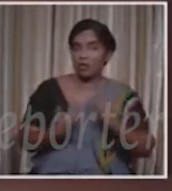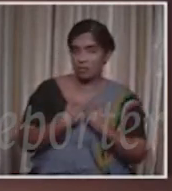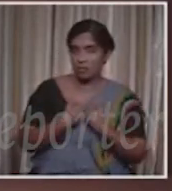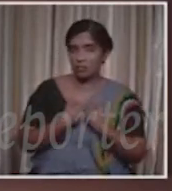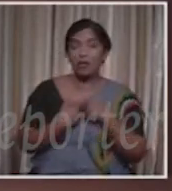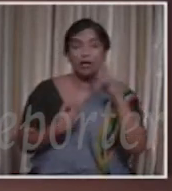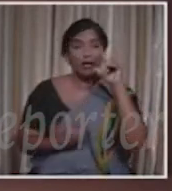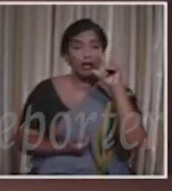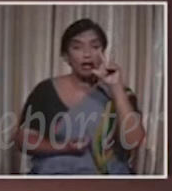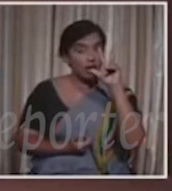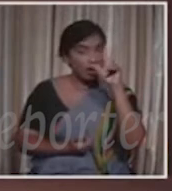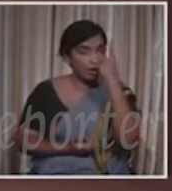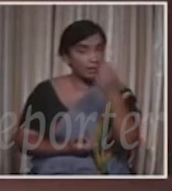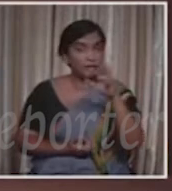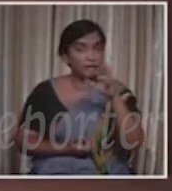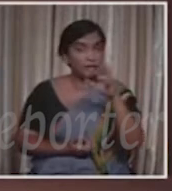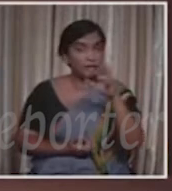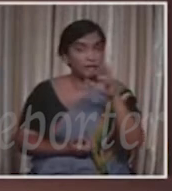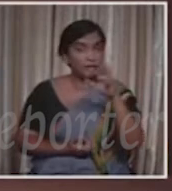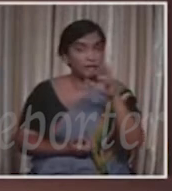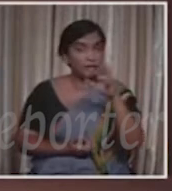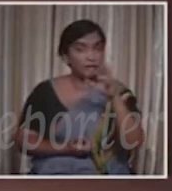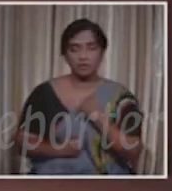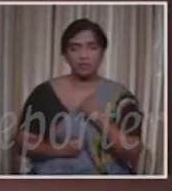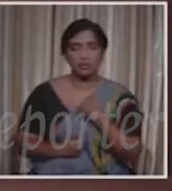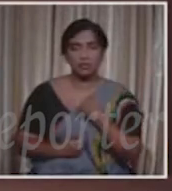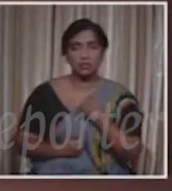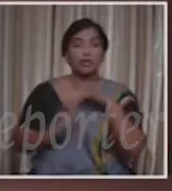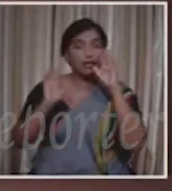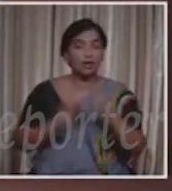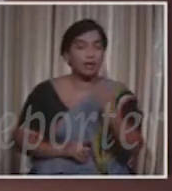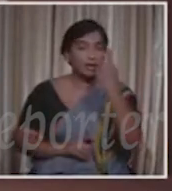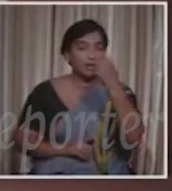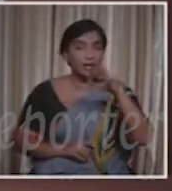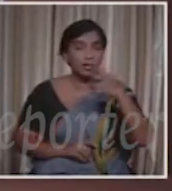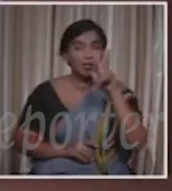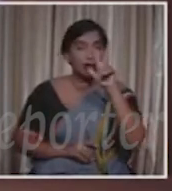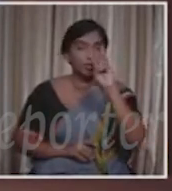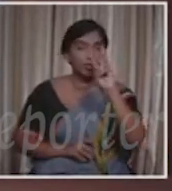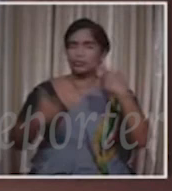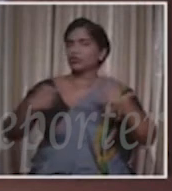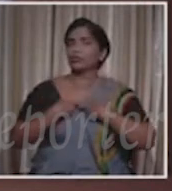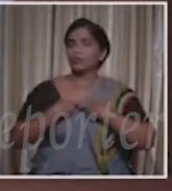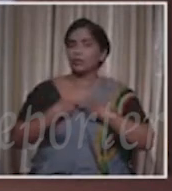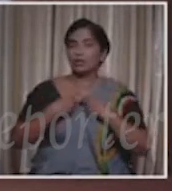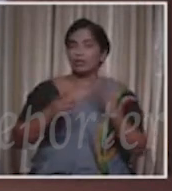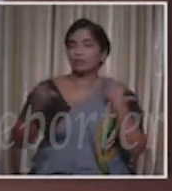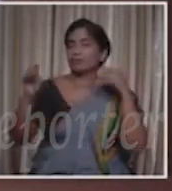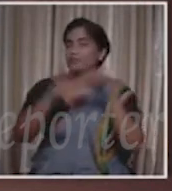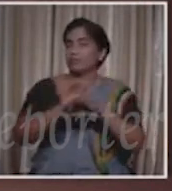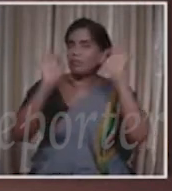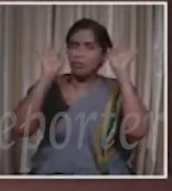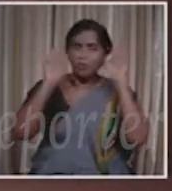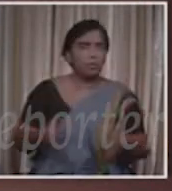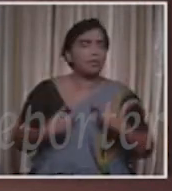1982 ජනාධිපති වරන්දි පදු අපේක්ෂක ඉදිරිපත් කිරීම සඳහා වෑයම් කරපු දේශපාලන ව්‍යාපාරයක් අපි හැබැයි 1983 අපි තහනම් කරා